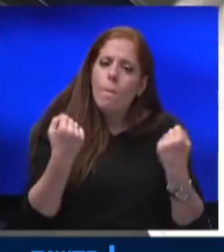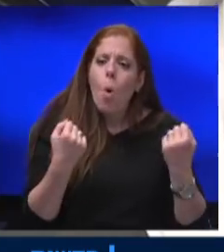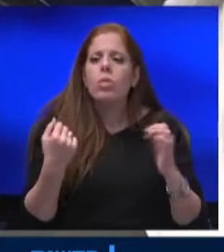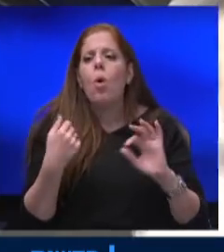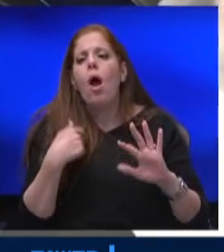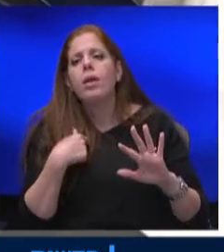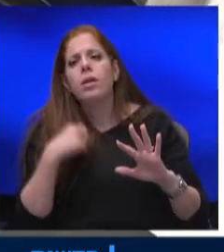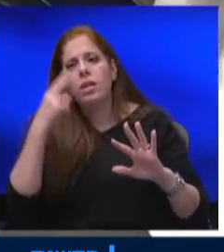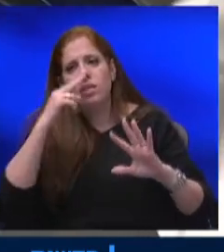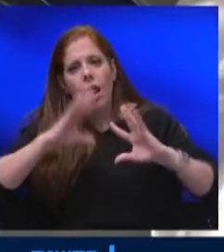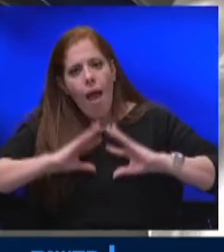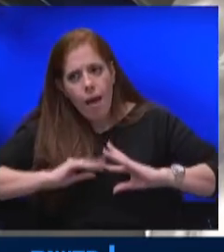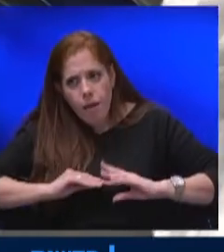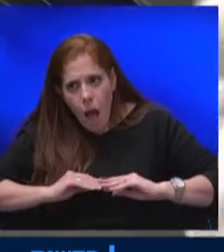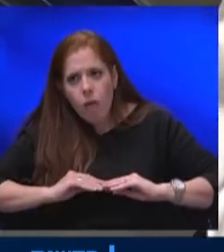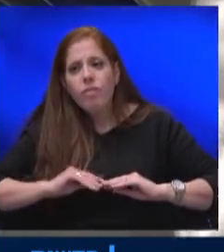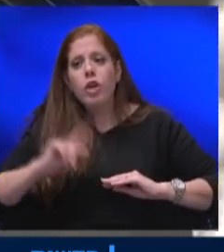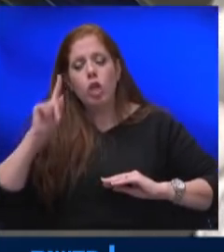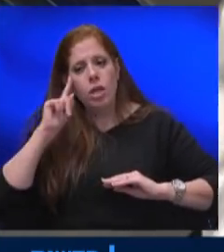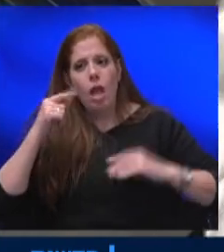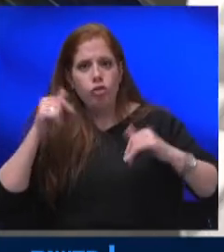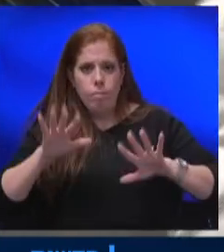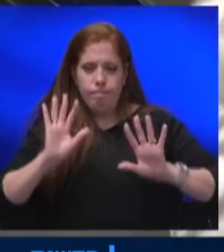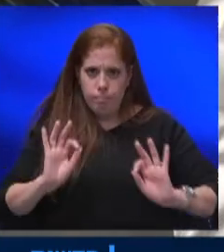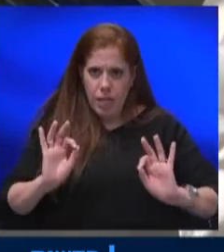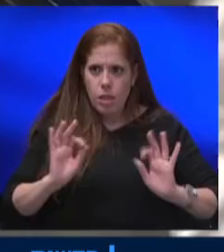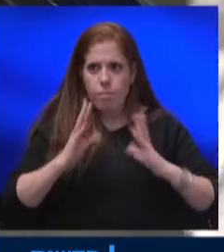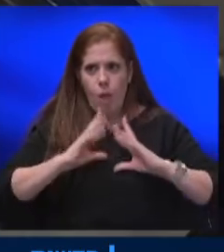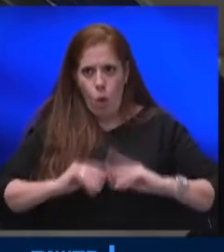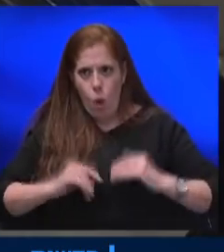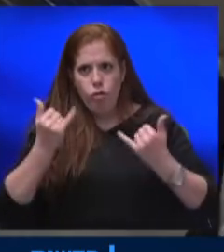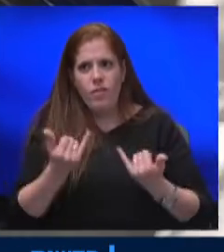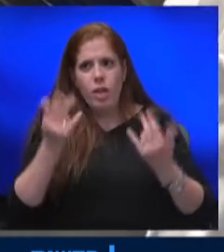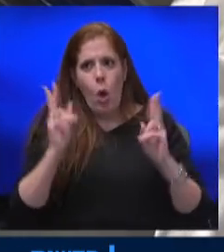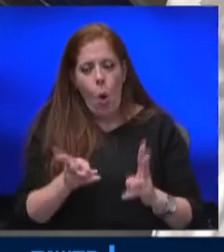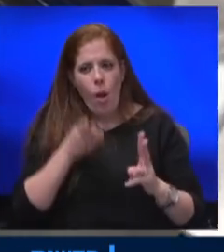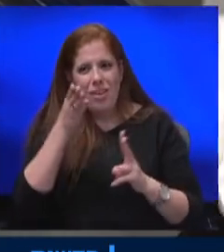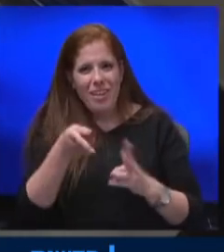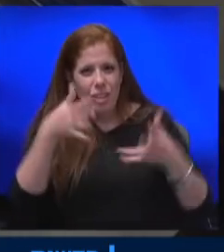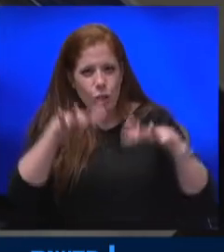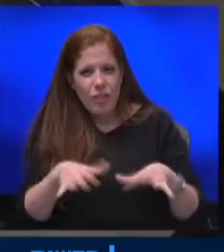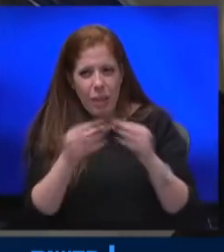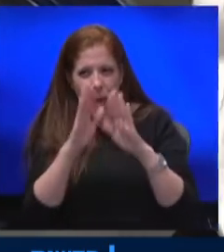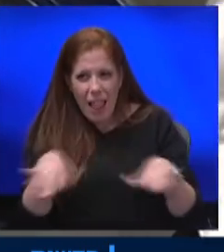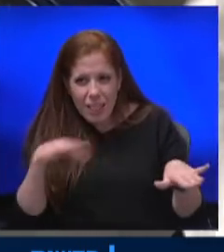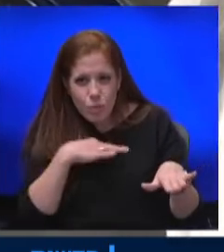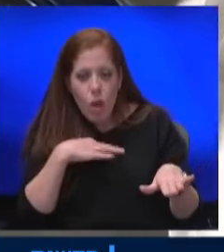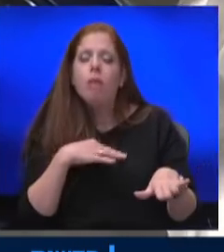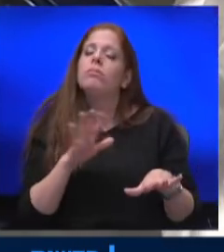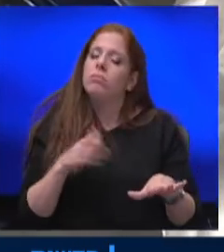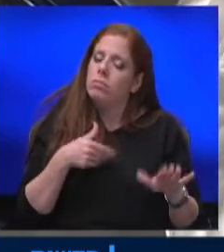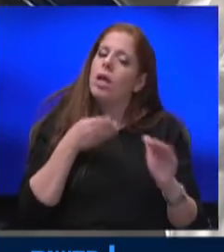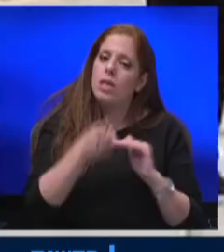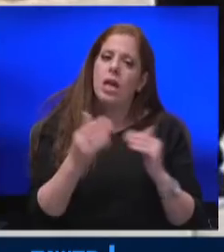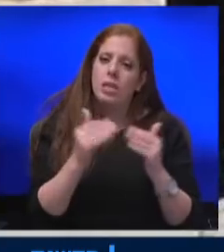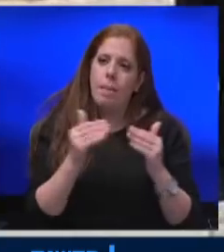אני אנסה להירגע, וכשאני אדע שהנה, אוקיי, בסדר, עכשיו אני יכול לשבת עם הילדים שלי וזה, אז אני